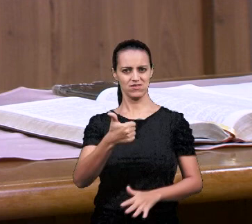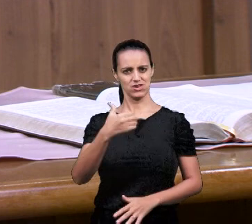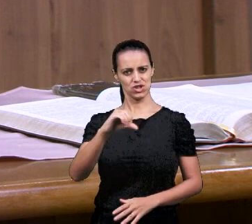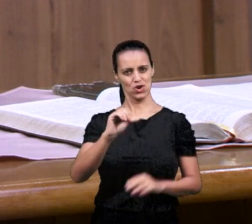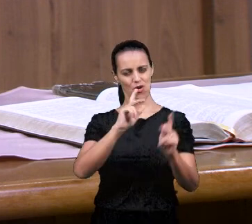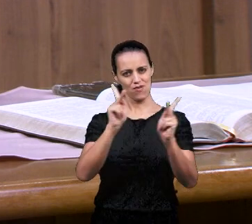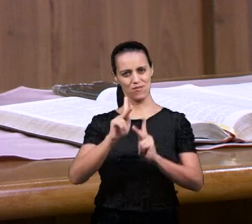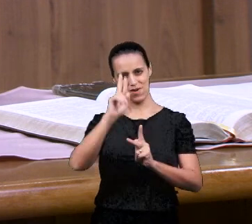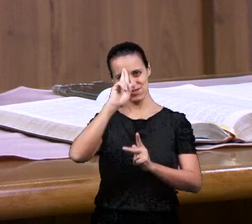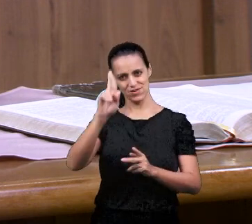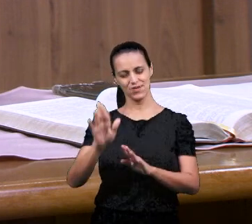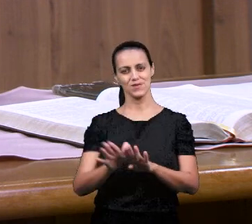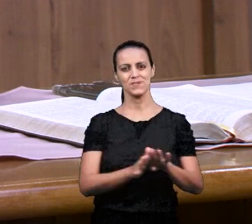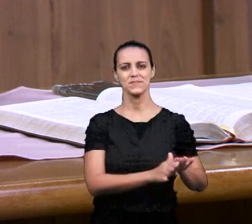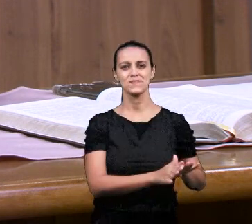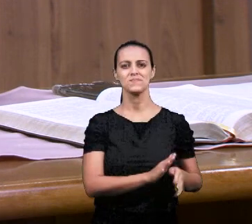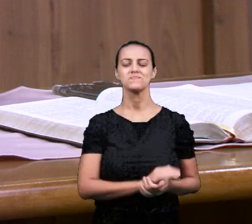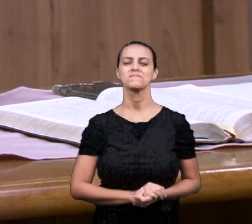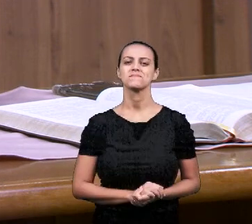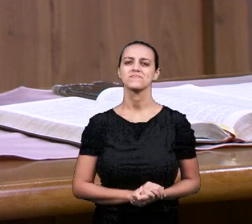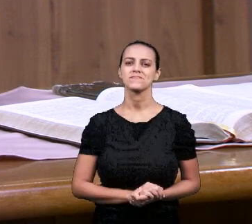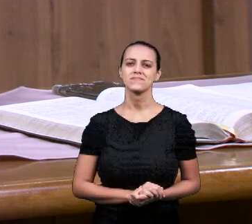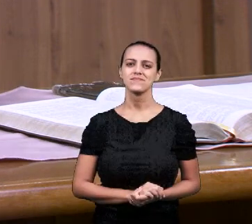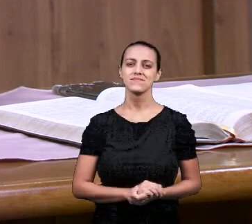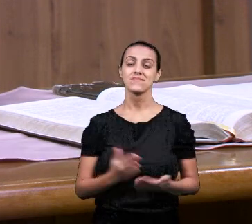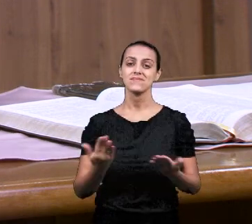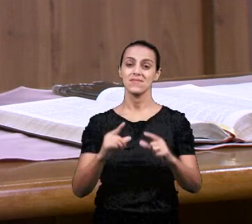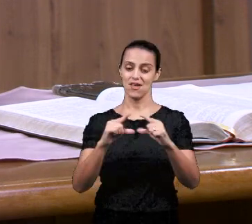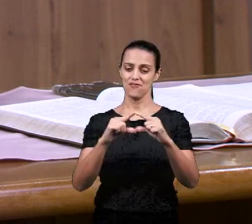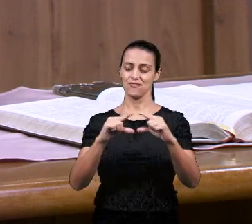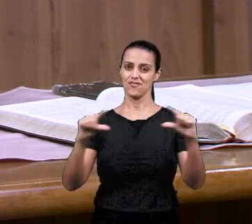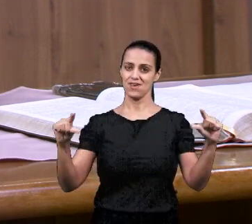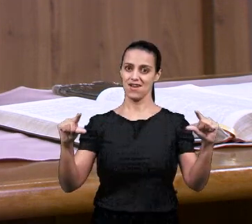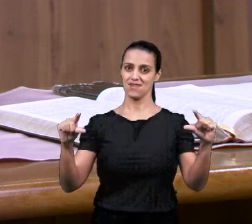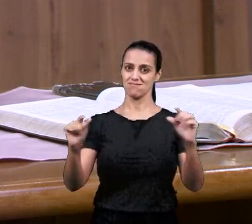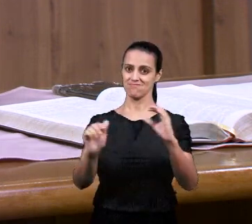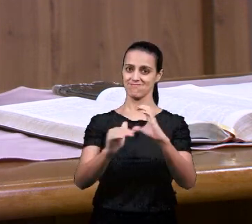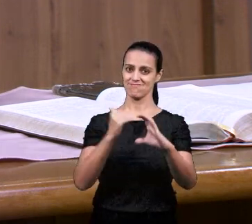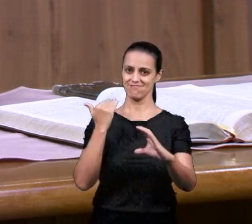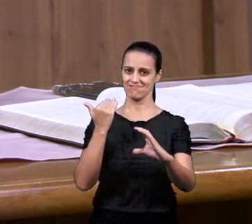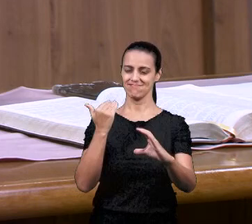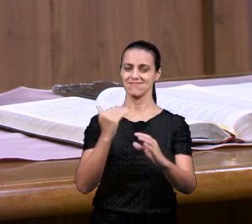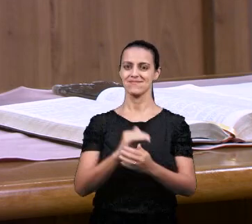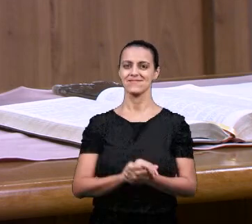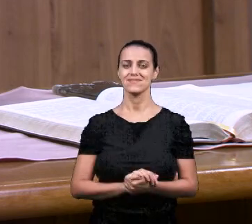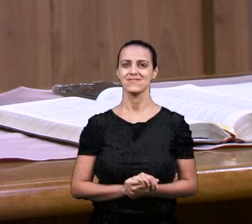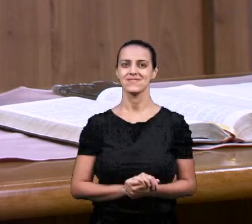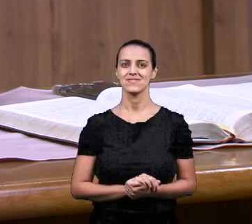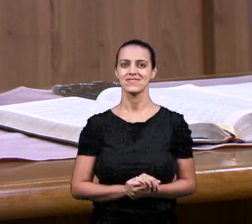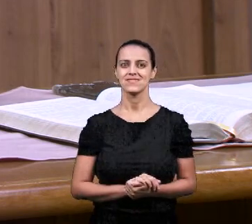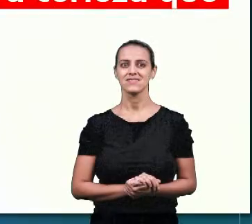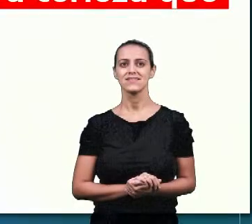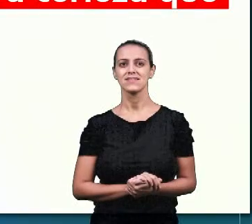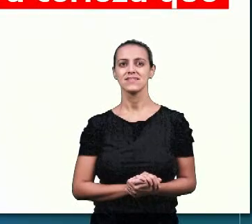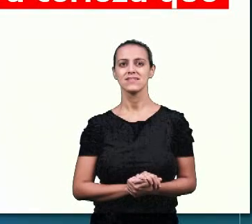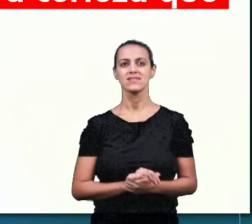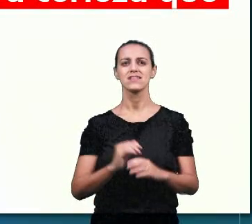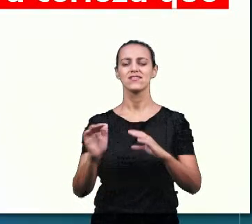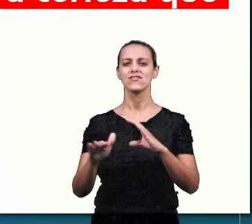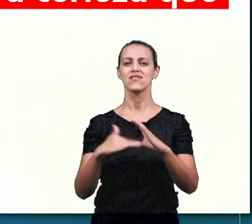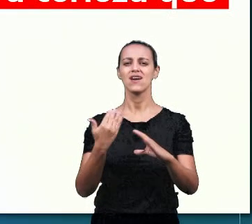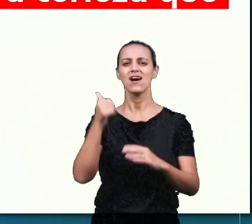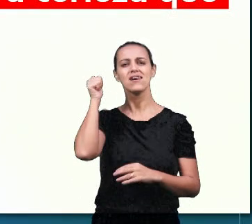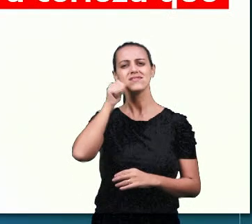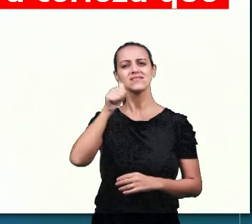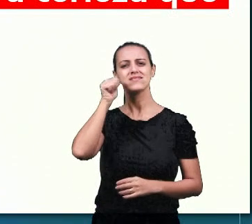du Seigneur Jésus. Très bien, Livia. Nous allons voir une phrase qui confirme cette réponse qui a été envoyée